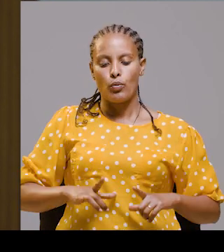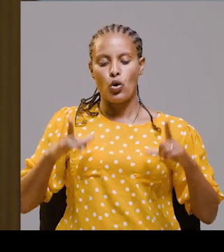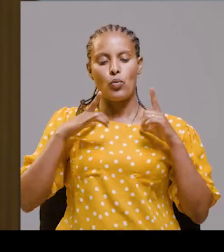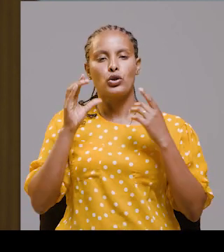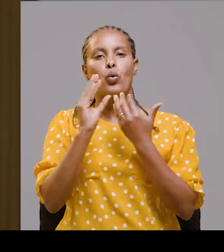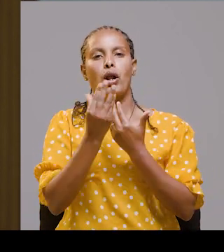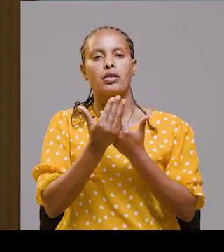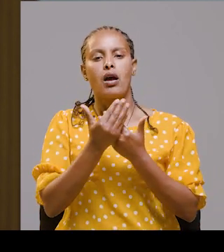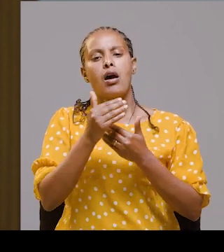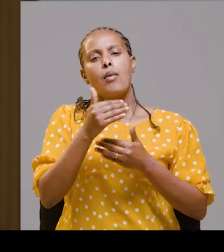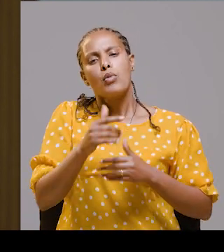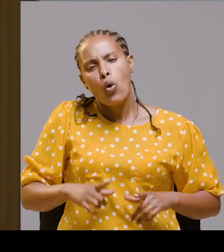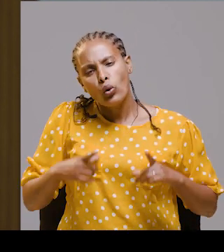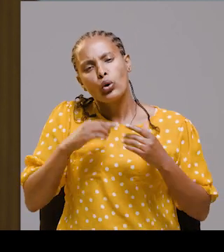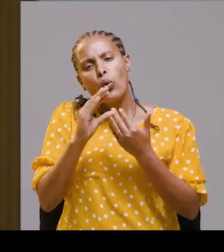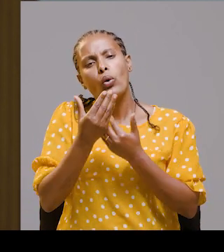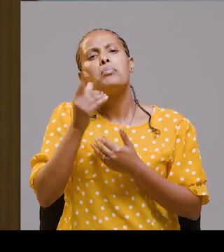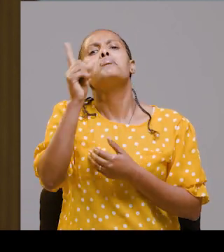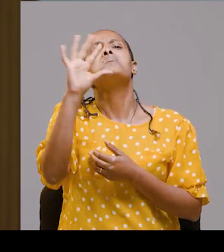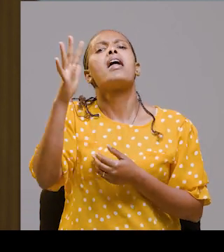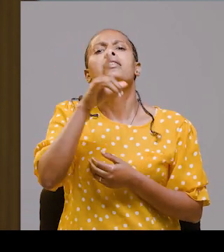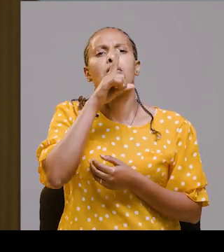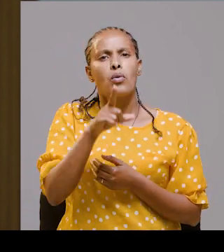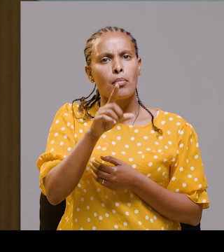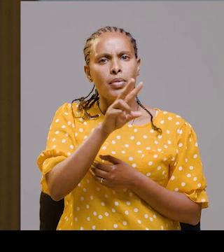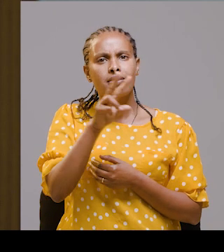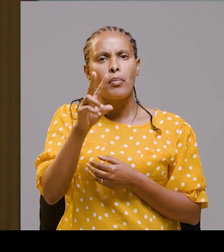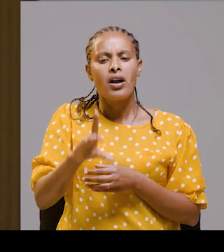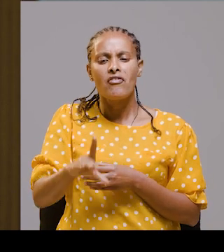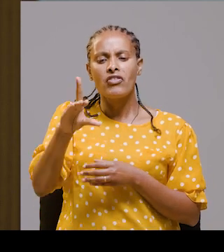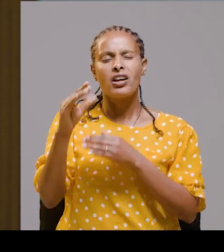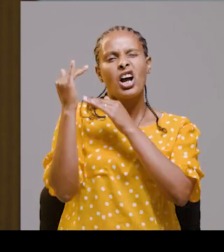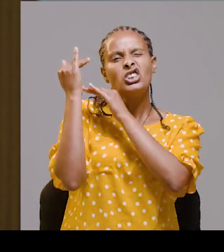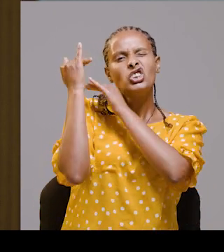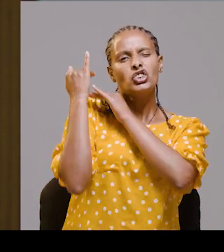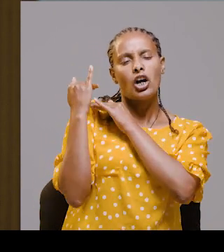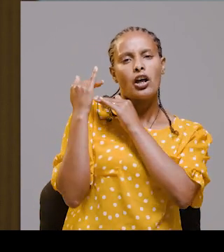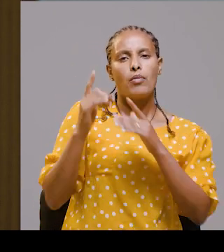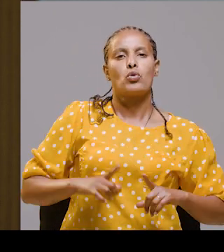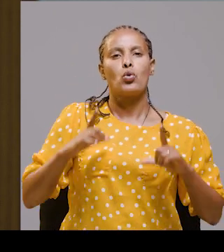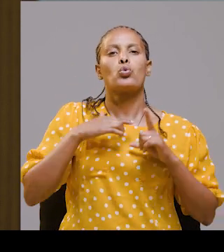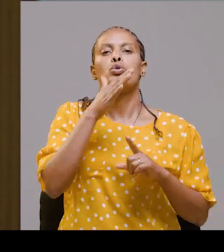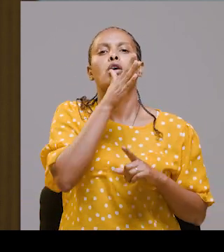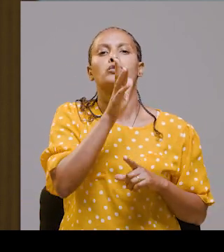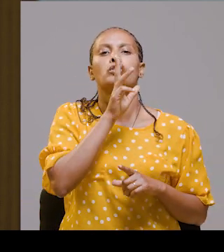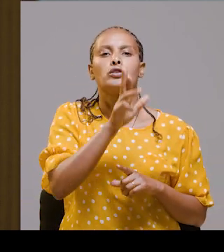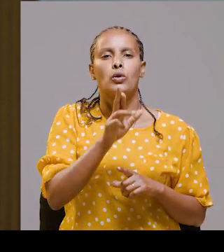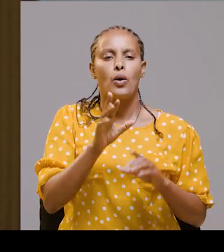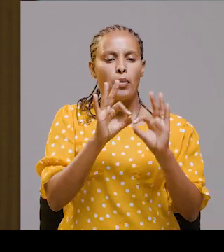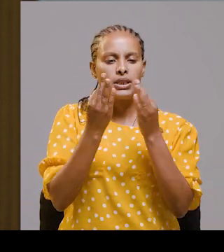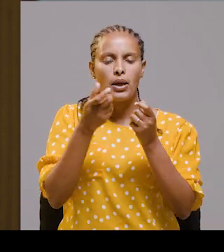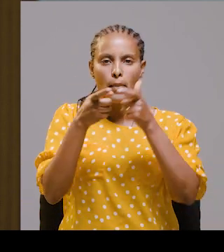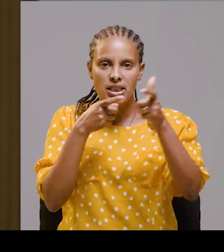ህይወት የሚገፉት ህይወት ምን አይነት ነው ጥያቄው። ስለዚህ በጣም ከፍተኛ በሆነ ጫና ውስጥ የሚኖሩ ሰዎች ናቸው።